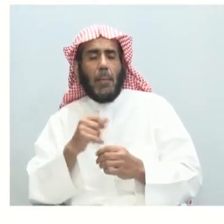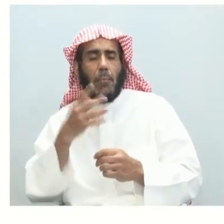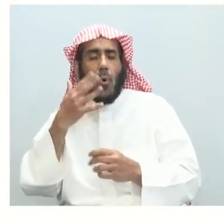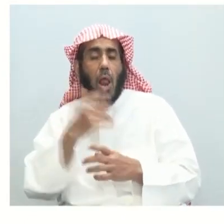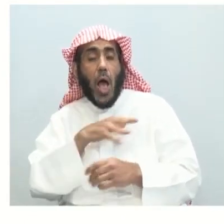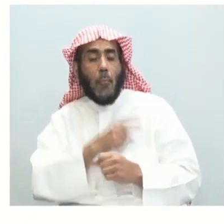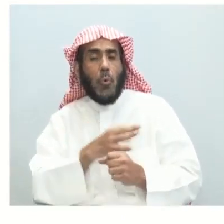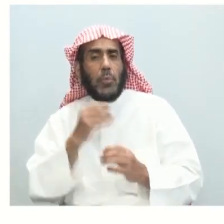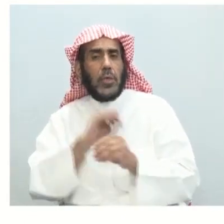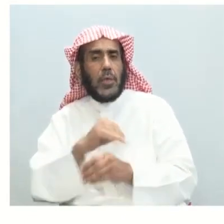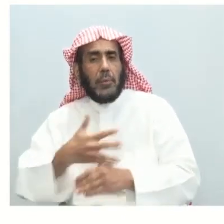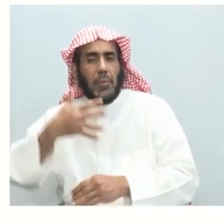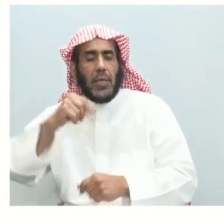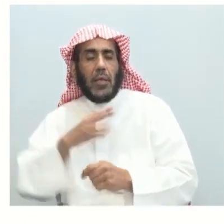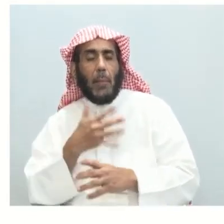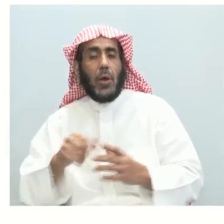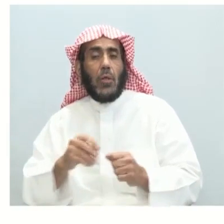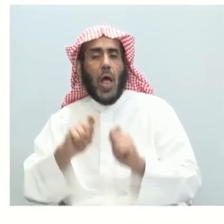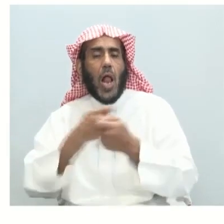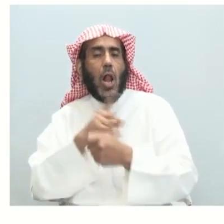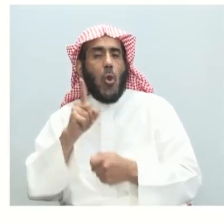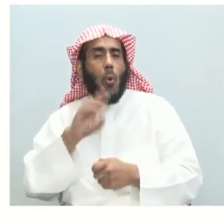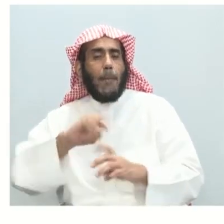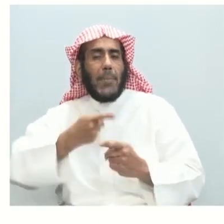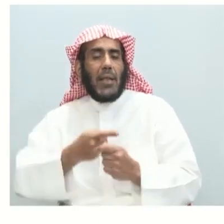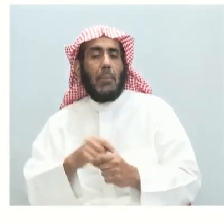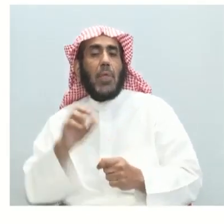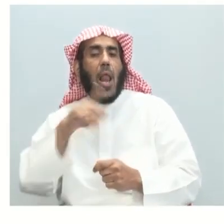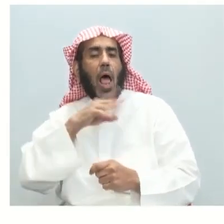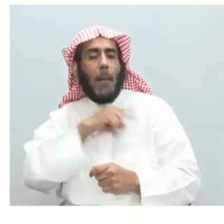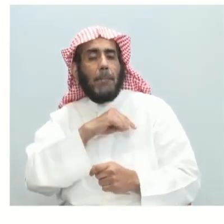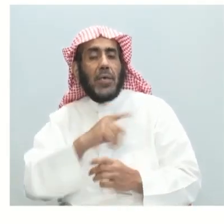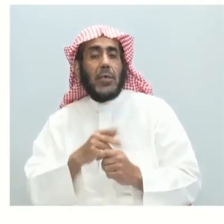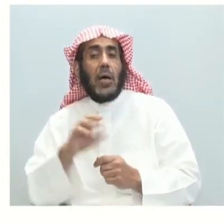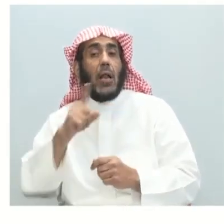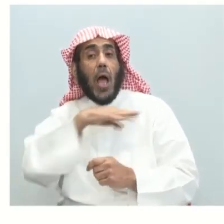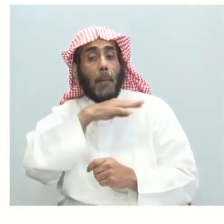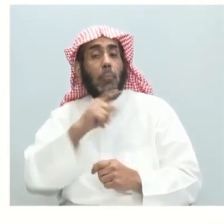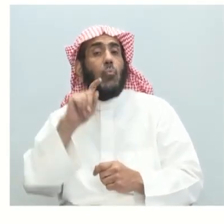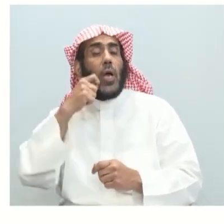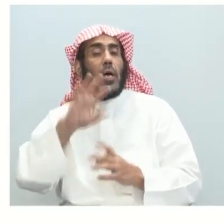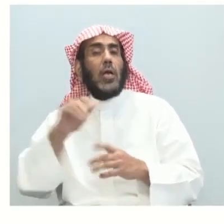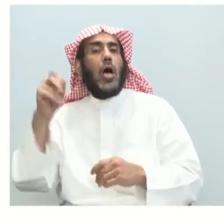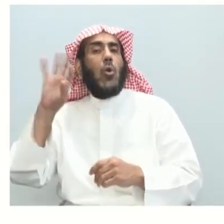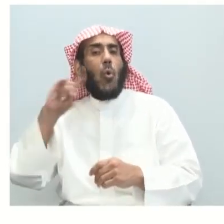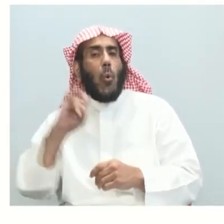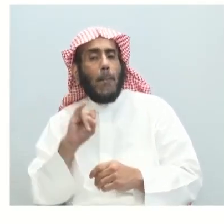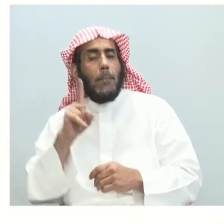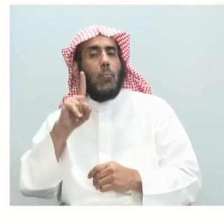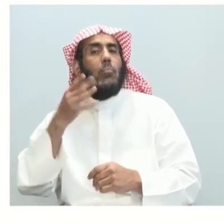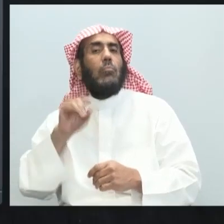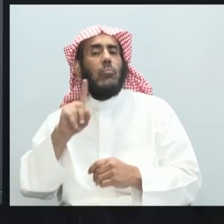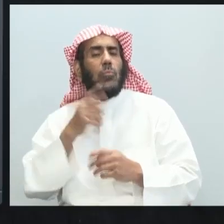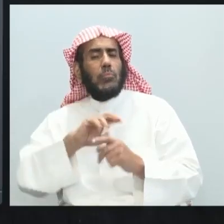ابنائه ايضا اضع الام بدل الاب اذا هنا لدينا الاب مذكر الام ستكون مؤنث